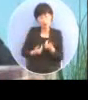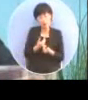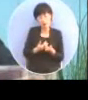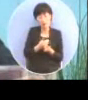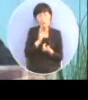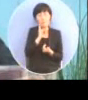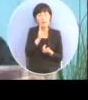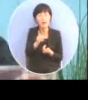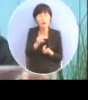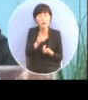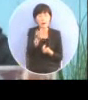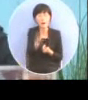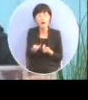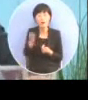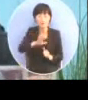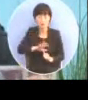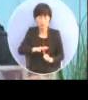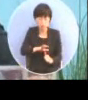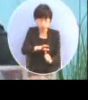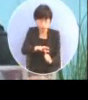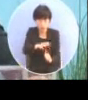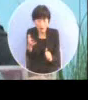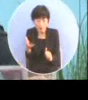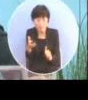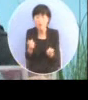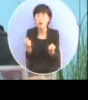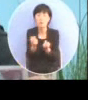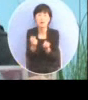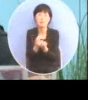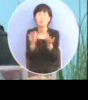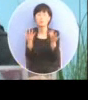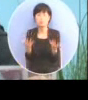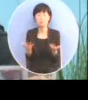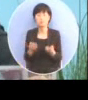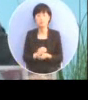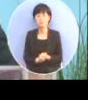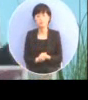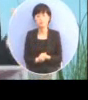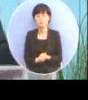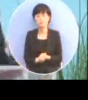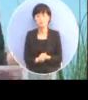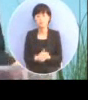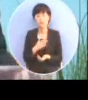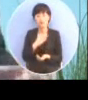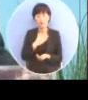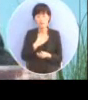Và những lúc đó thì tôi cố gắng nỗ lực đến mấy nhưng mà vẫn rơi vào vũng bùn này không thoát ra được.